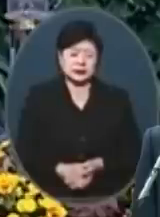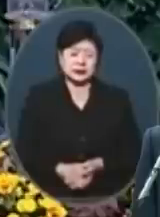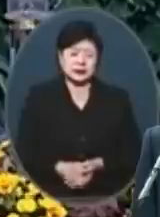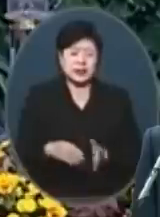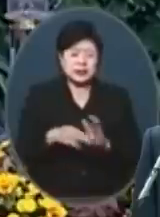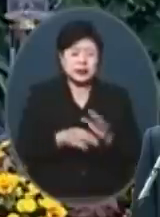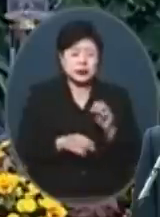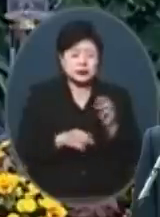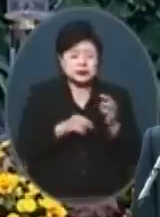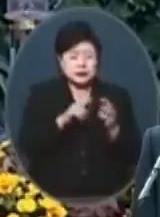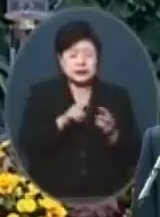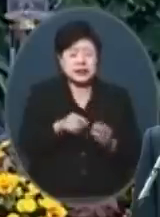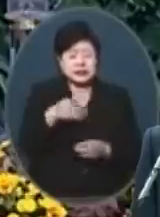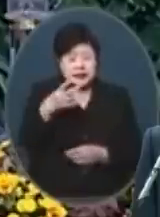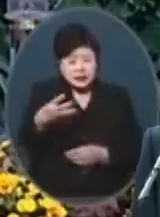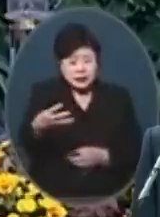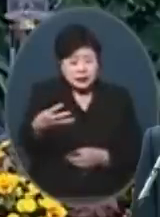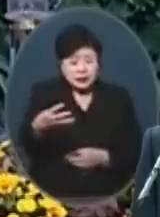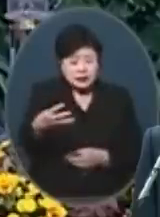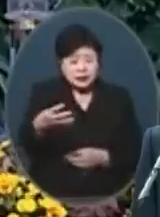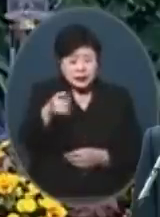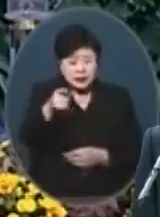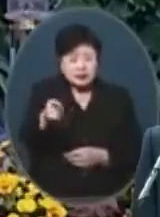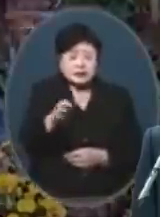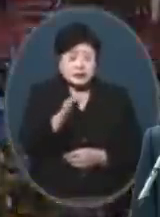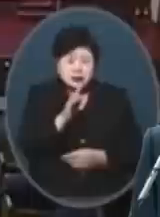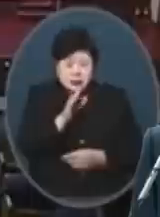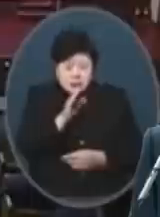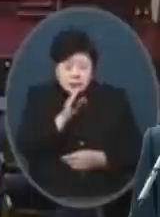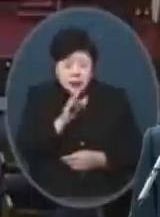이사야 53장 4절로 6절에 그는 실로